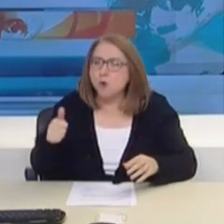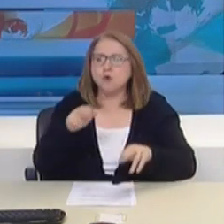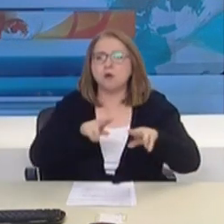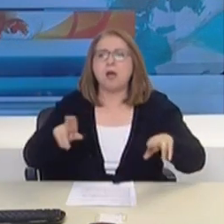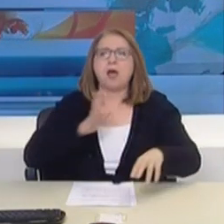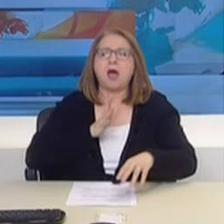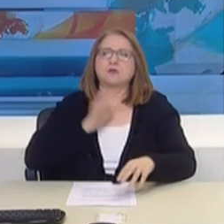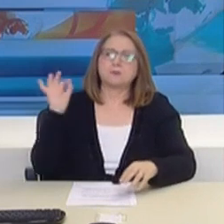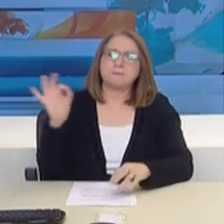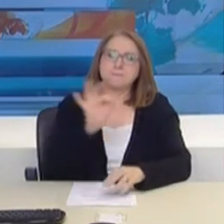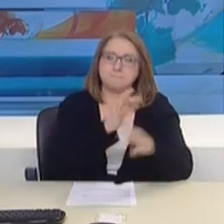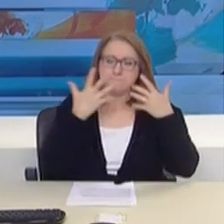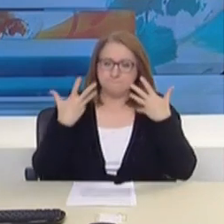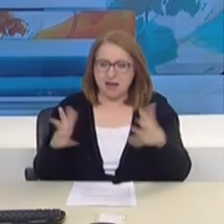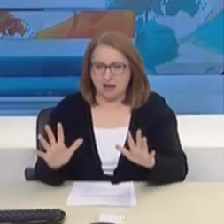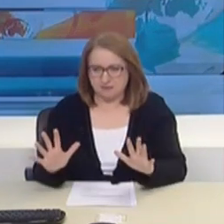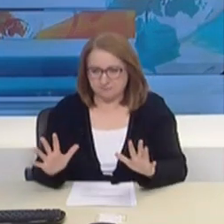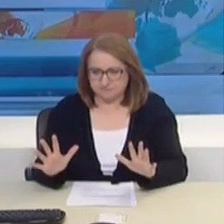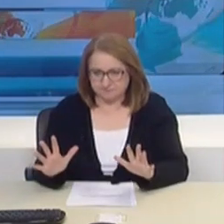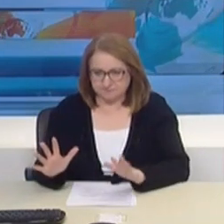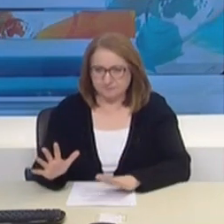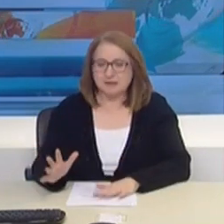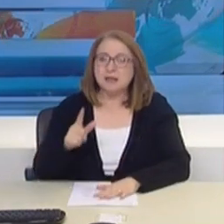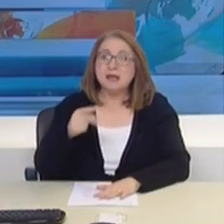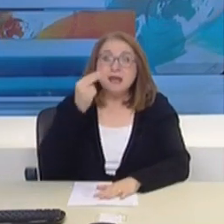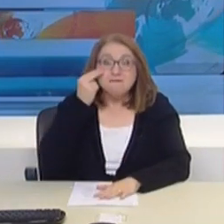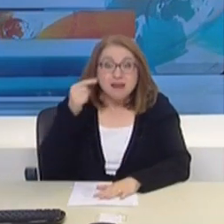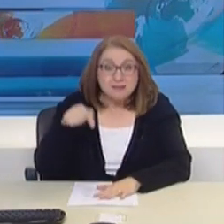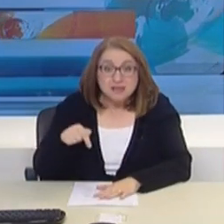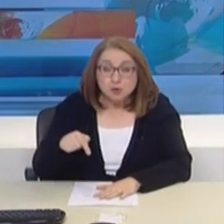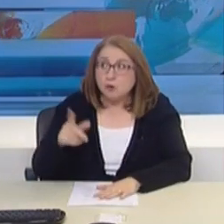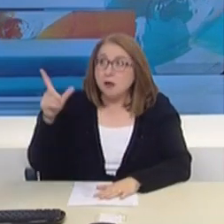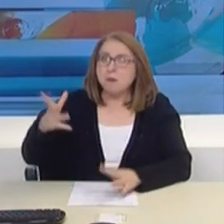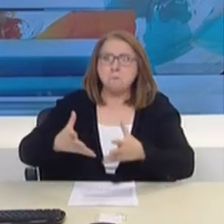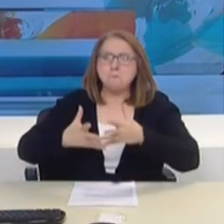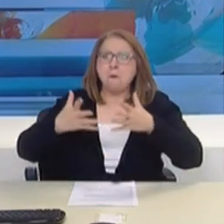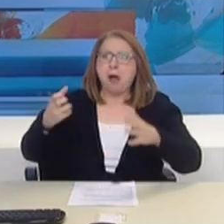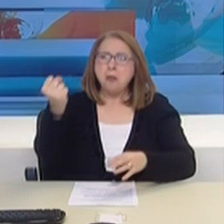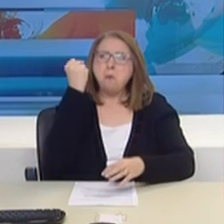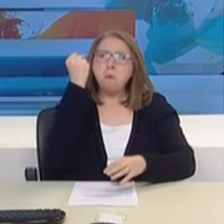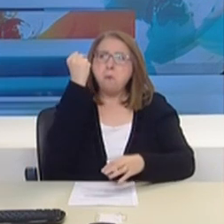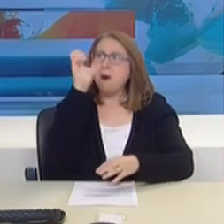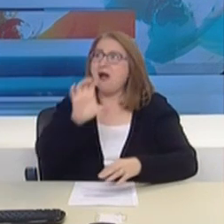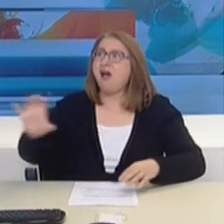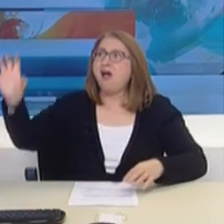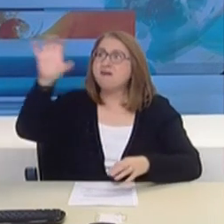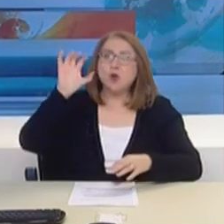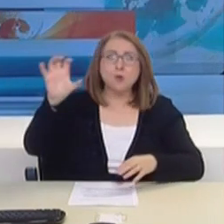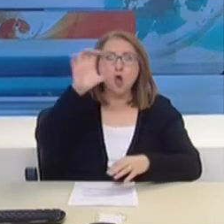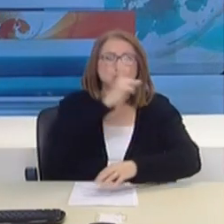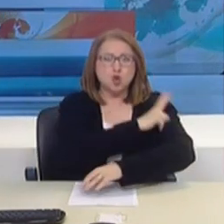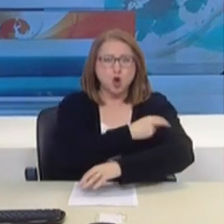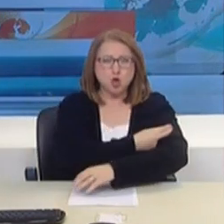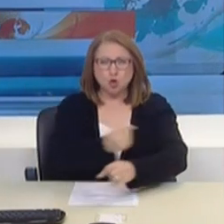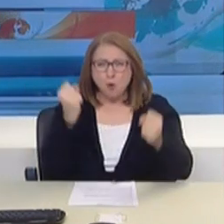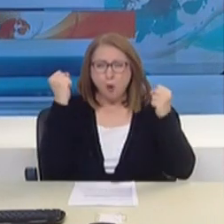σημείο να τονίσω ότι ενώ βλέπετε ήδη ότι άλλα πολύ ισχυρά συστήματα υγείας έχουν φτάσει στα όρια τους